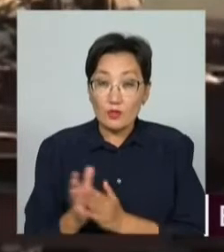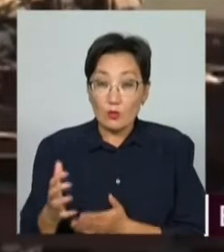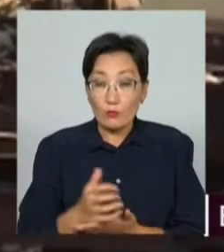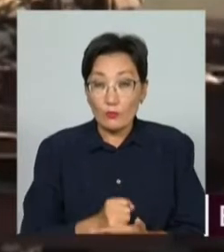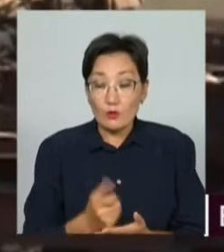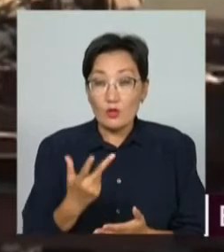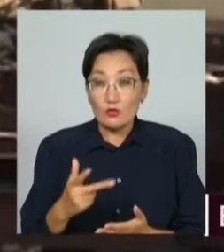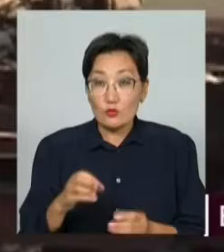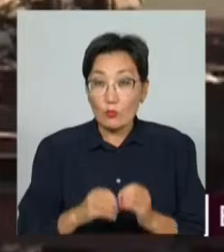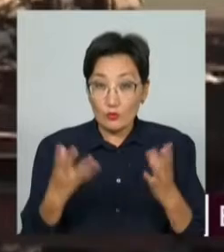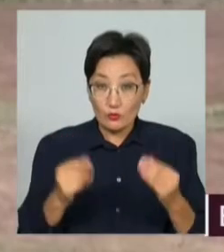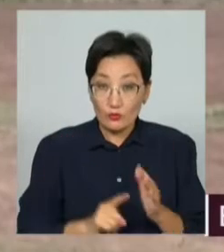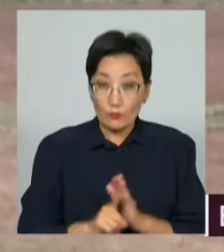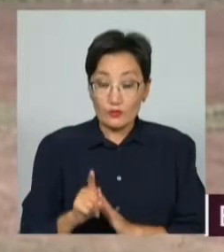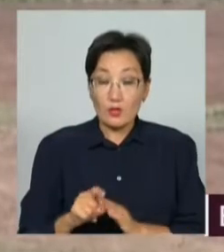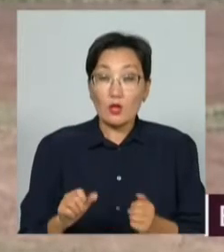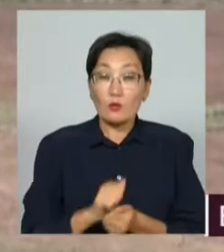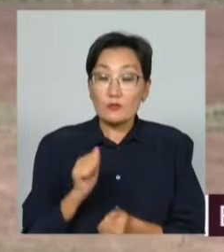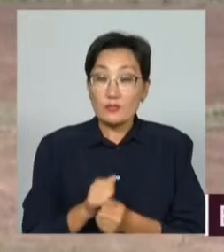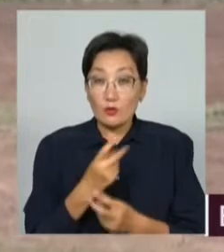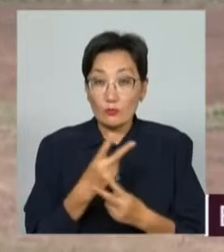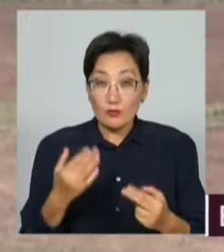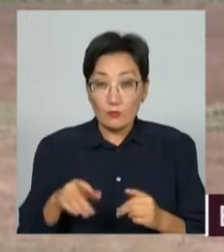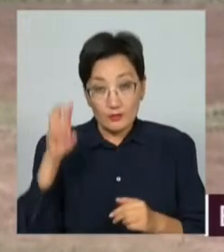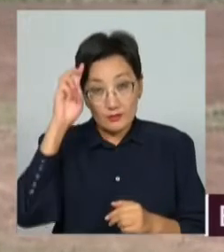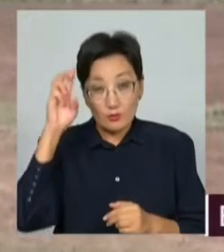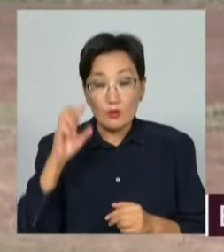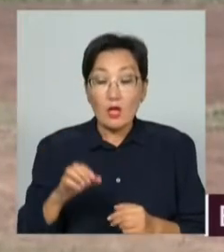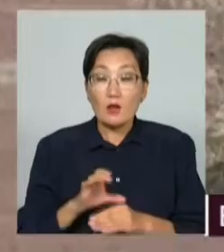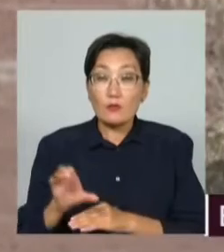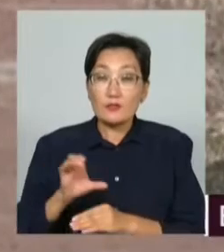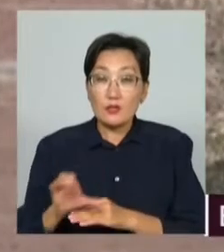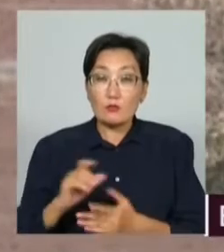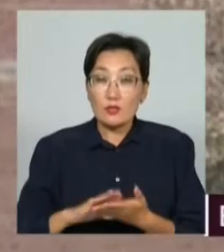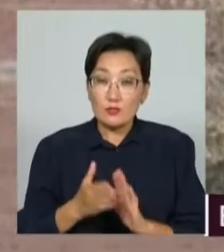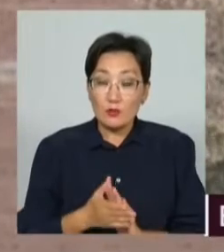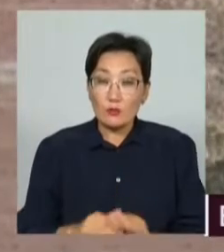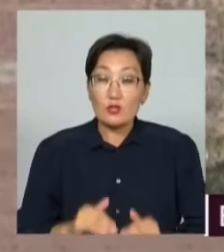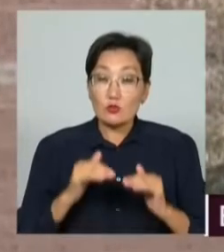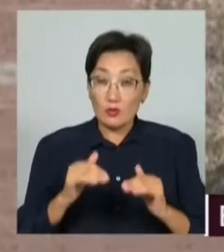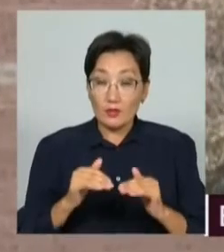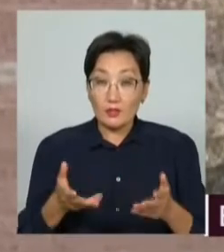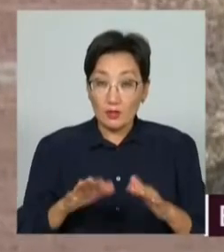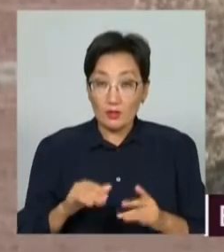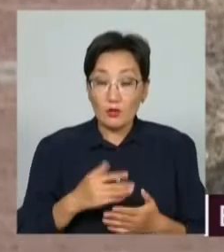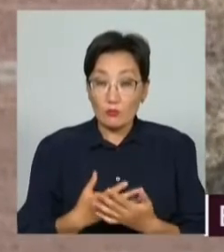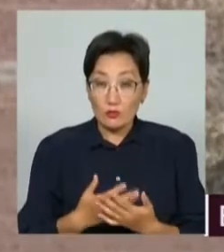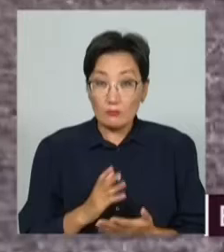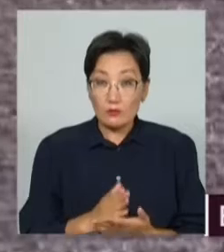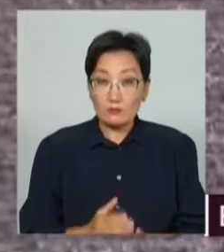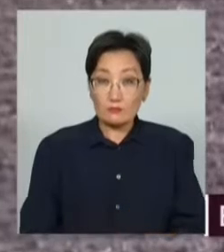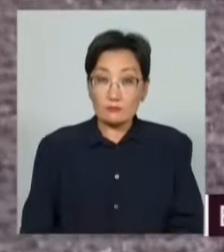тамыздың 3-ші 10 күндігінен басталады. Қуаңшылыққа қарамастан үкіметтегілер экспорттық әлеует жоғары деңгейде қалады деп болжам жасап отыр.